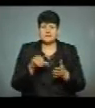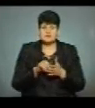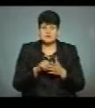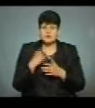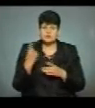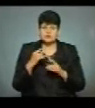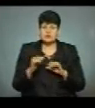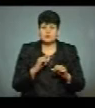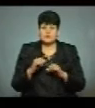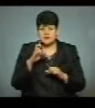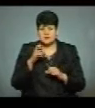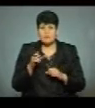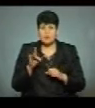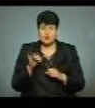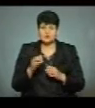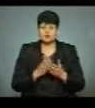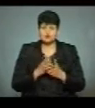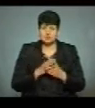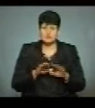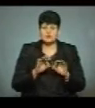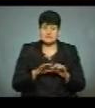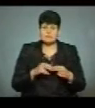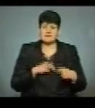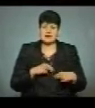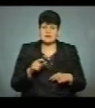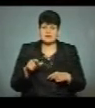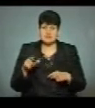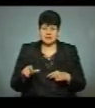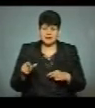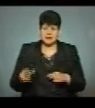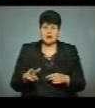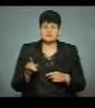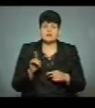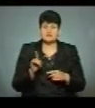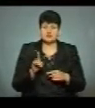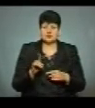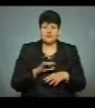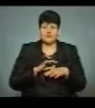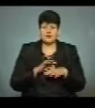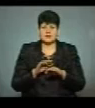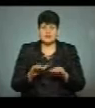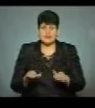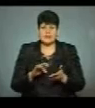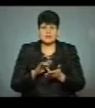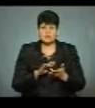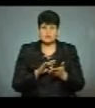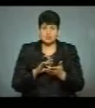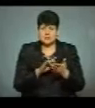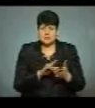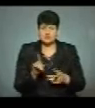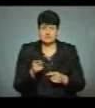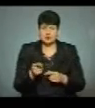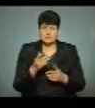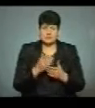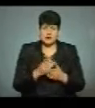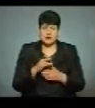управління Держпродспоживслужби Людмила Безьменська розповіла працівникам позашкільних навчальних закладів, які водять учнів на екскурсії, що на Тернопільщині є рослини,